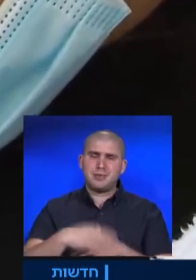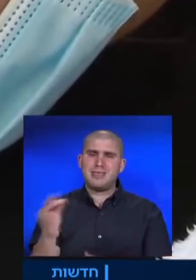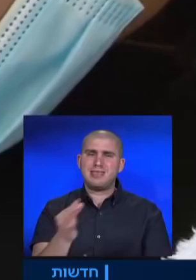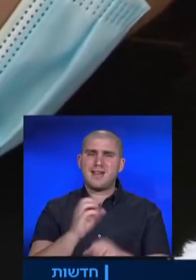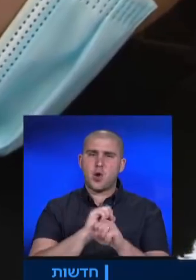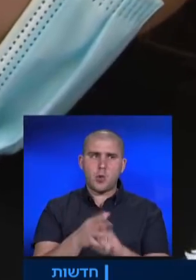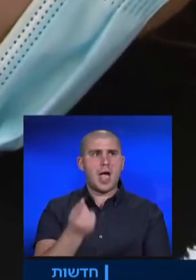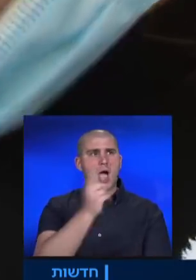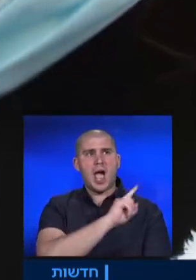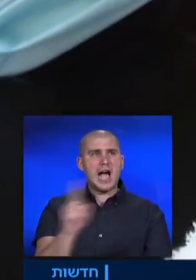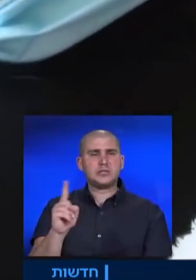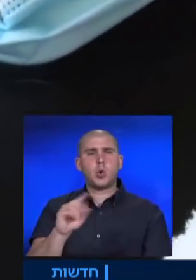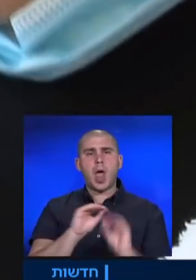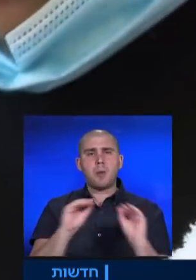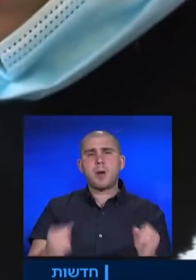למורים לחבק אותנו.